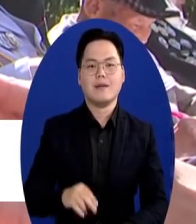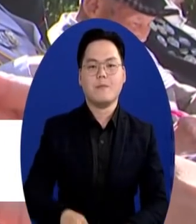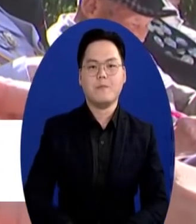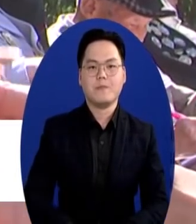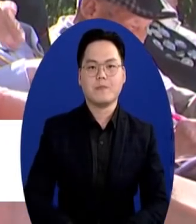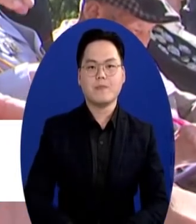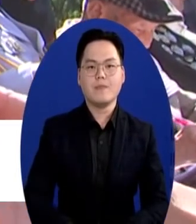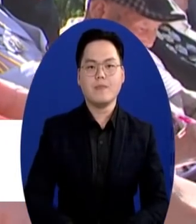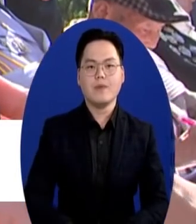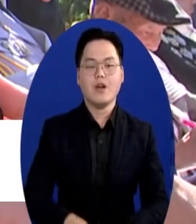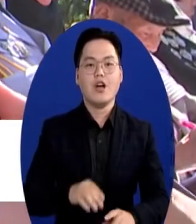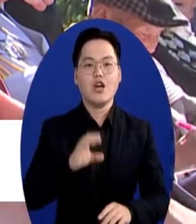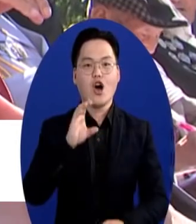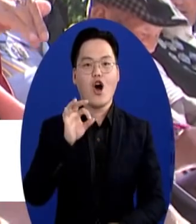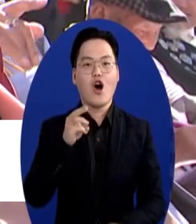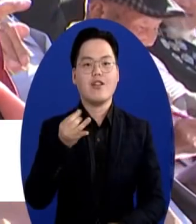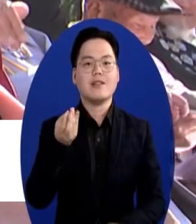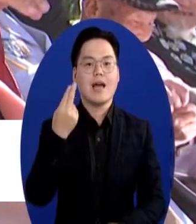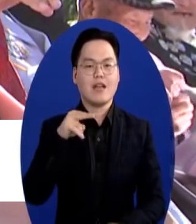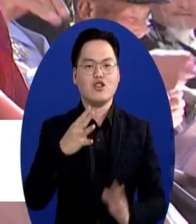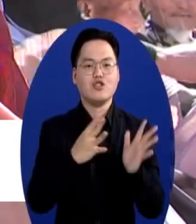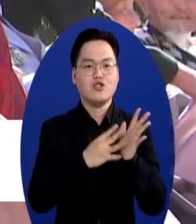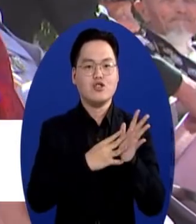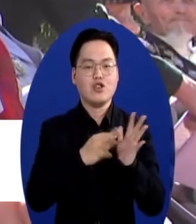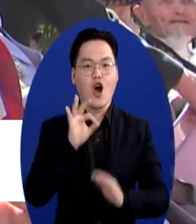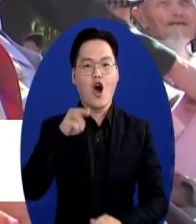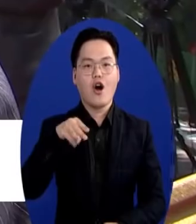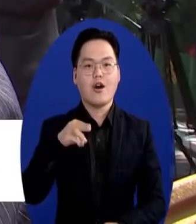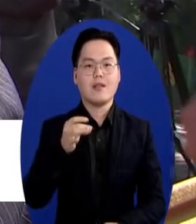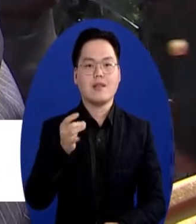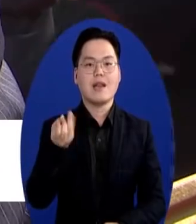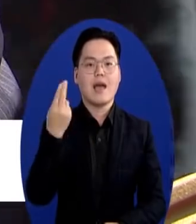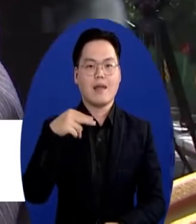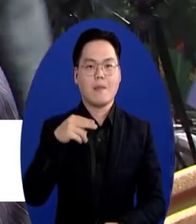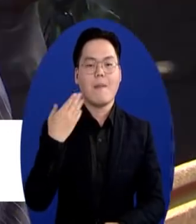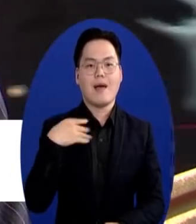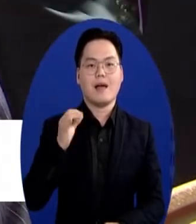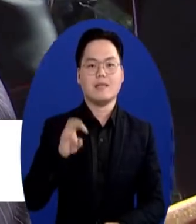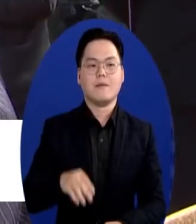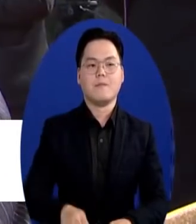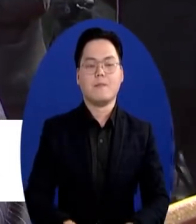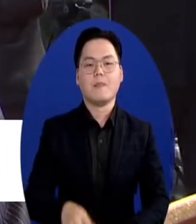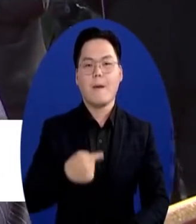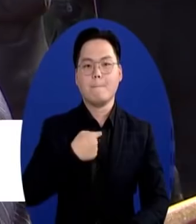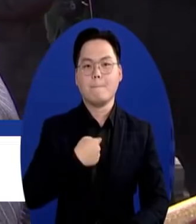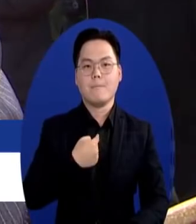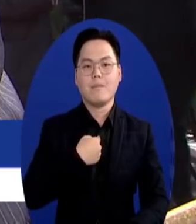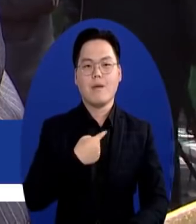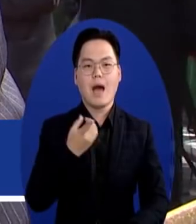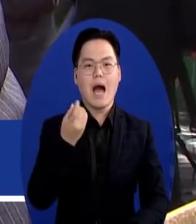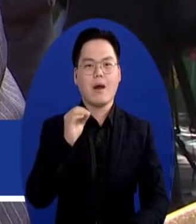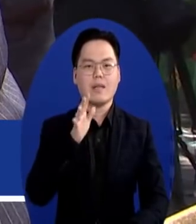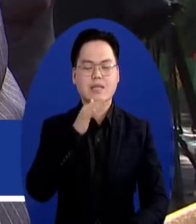анхан гараал тэгээд өтрөөд тэрнээс хойш 9 өтрөд дээр явсан. Би одоо 10 хэдэн настайгаас